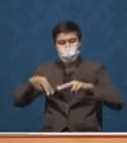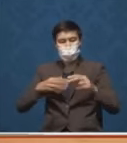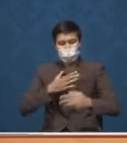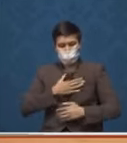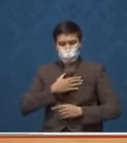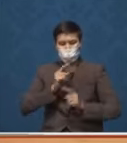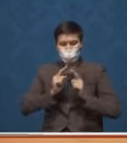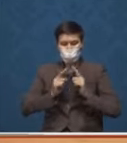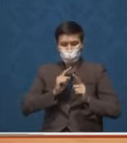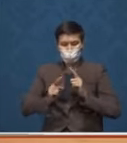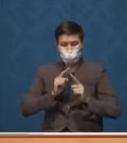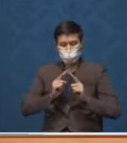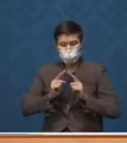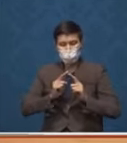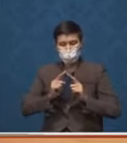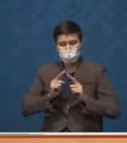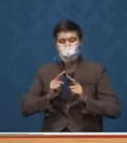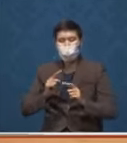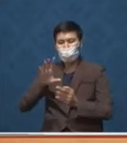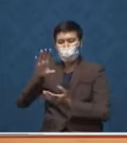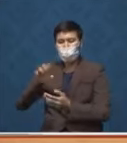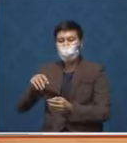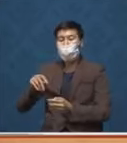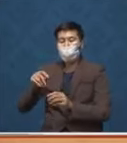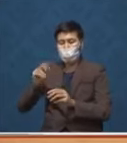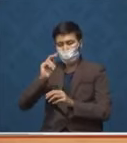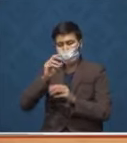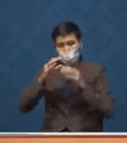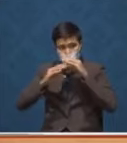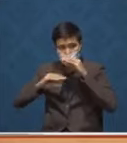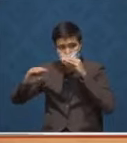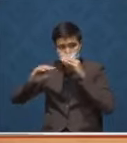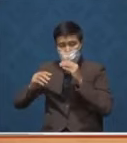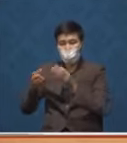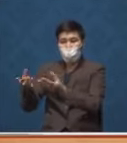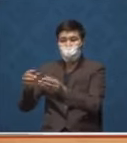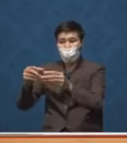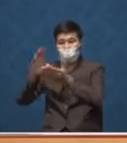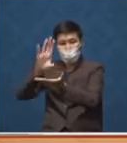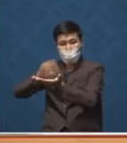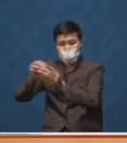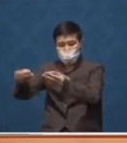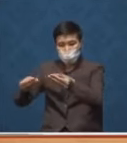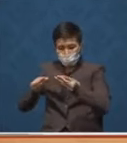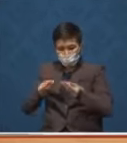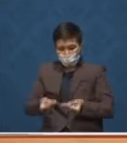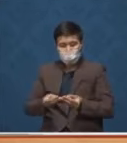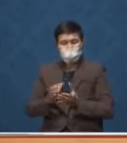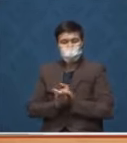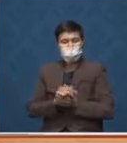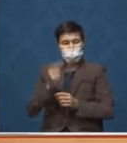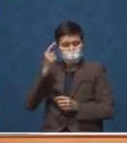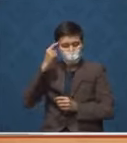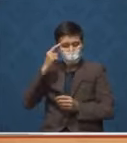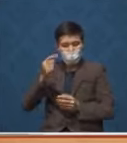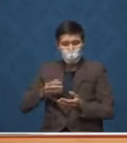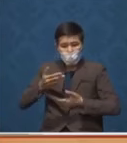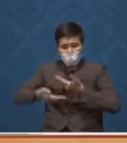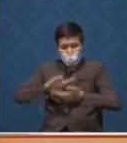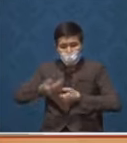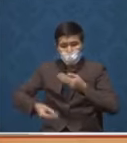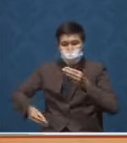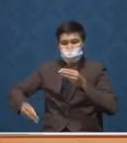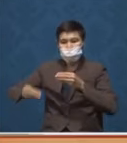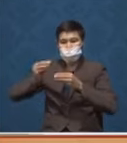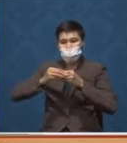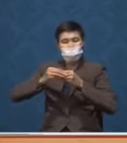ได้คุยได้ข้อมูลจากกสทช.นะครับก็คิดว่าเรื่องการขึ้นราคาเนี่ยไม่น่าจะเกิดขึ้นนะครับจากการควบรวมกิจ